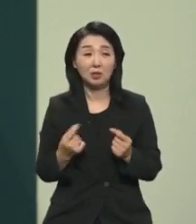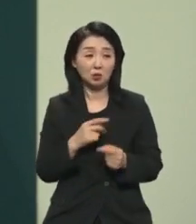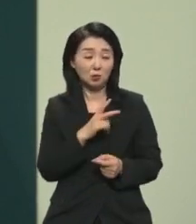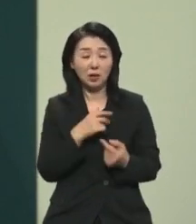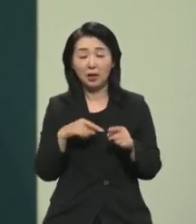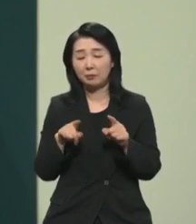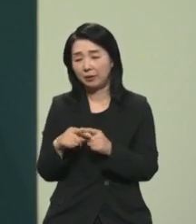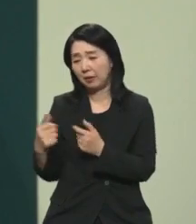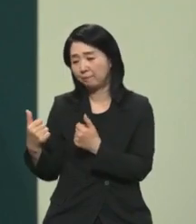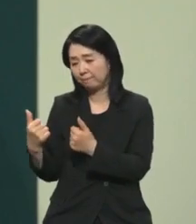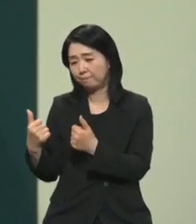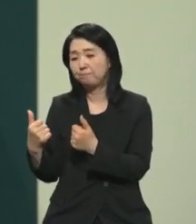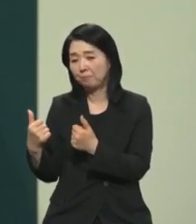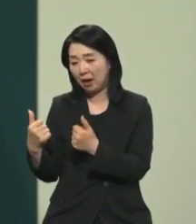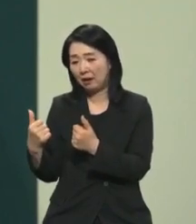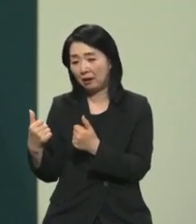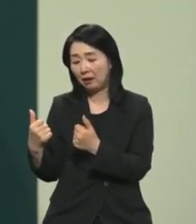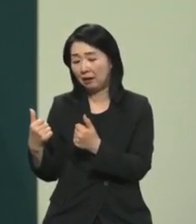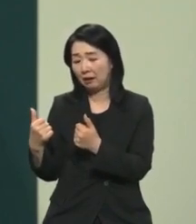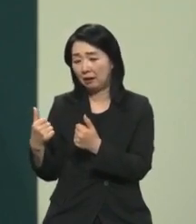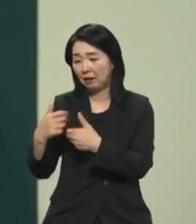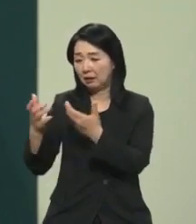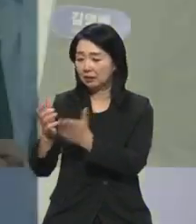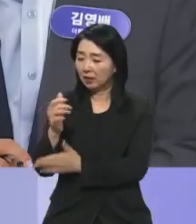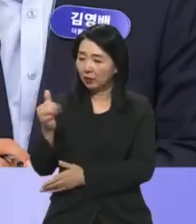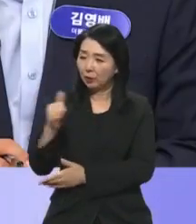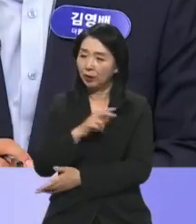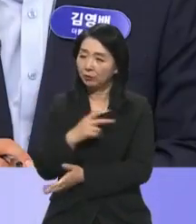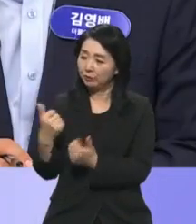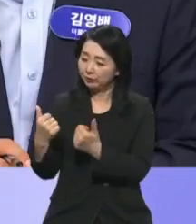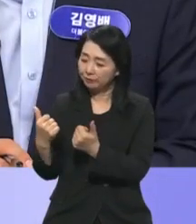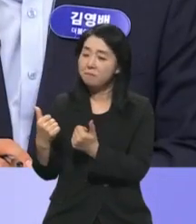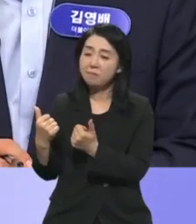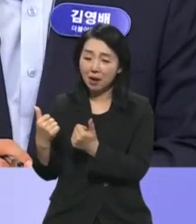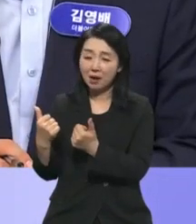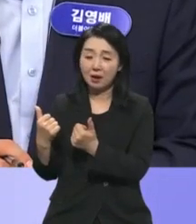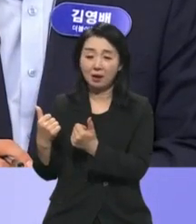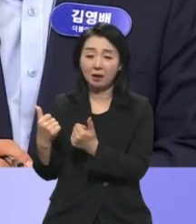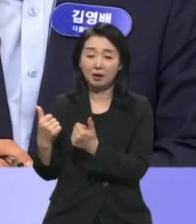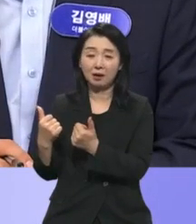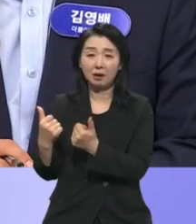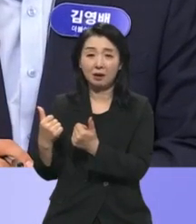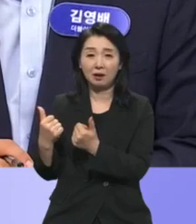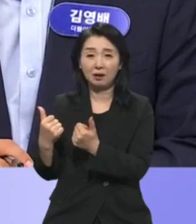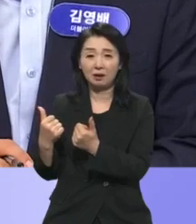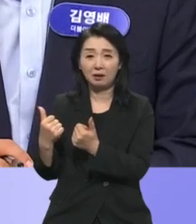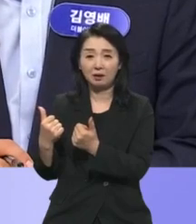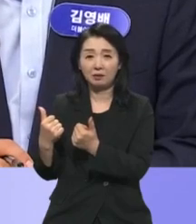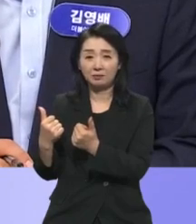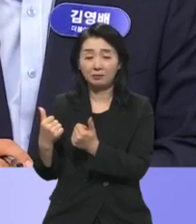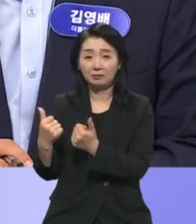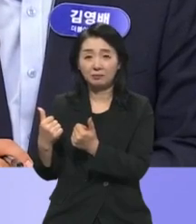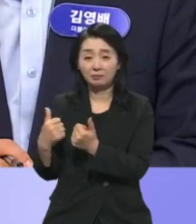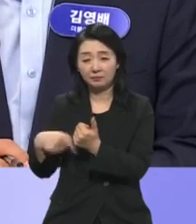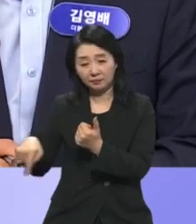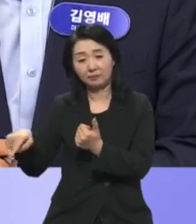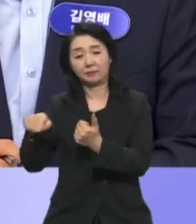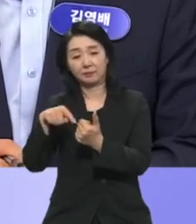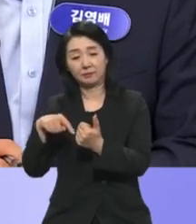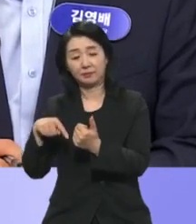의원들하고 좀 의원도 했고요 장관 출신 의원님들하고도 말씀을 나눴는데 아마 조만간 그런